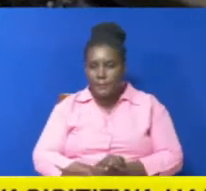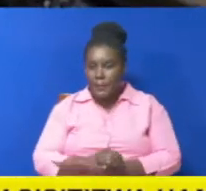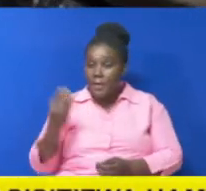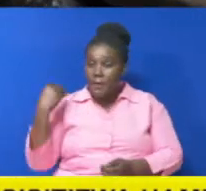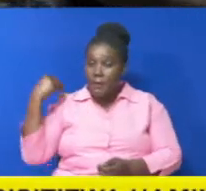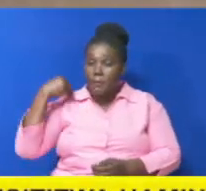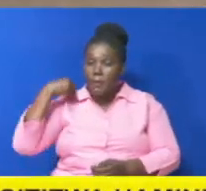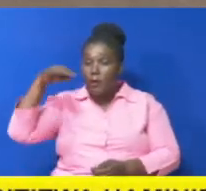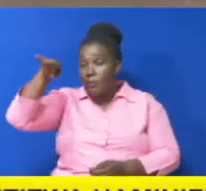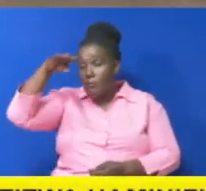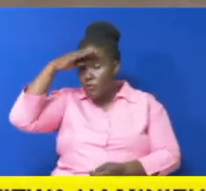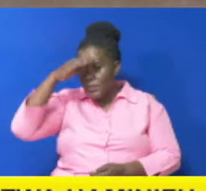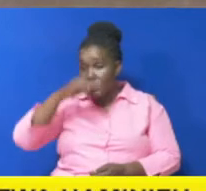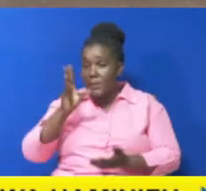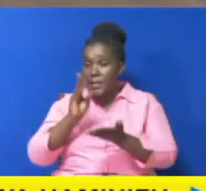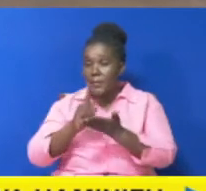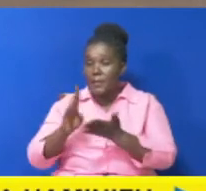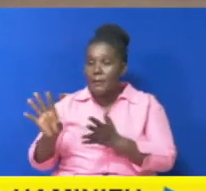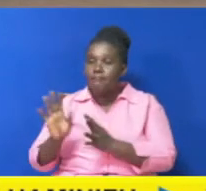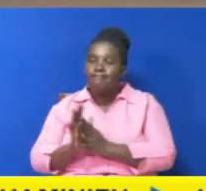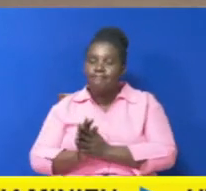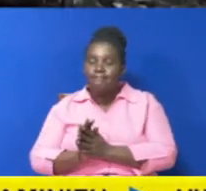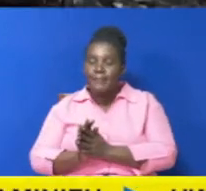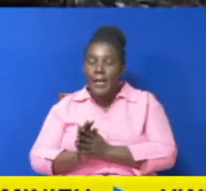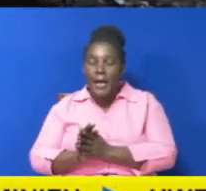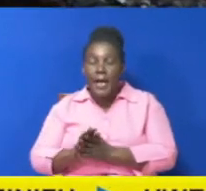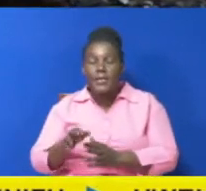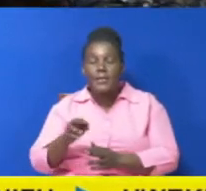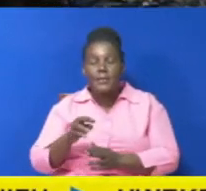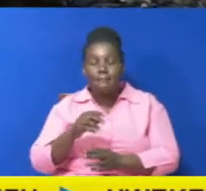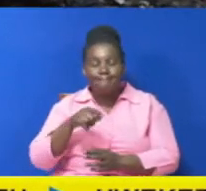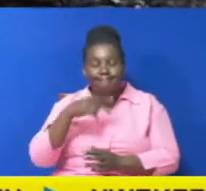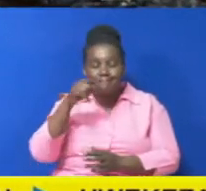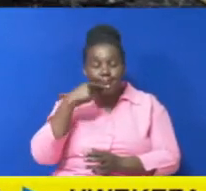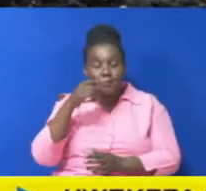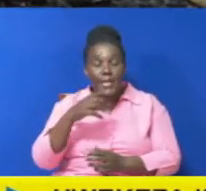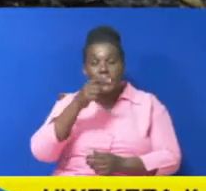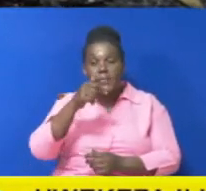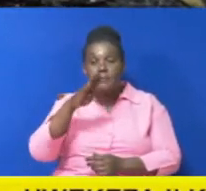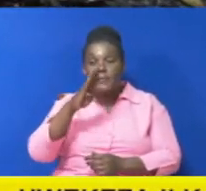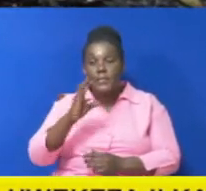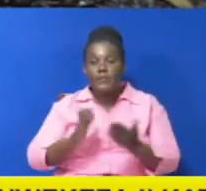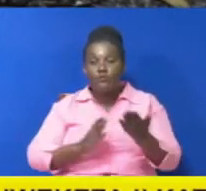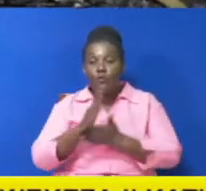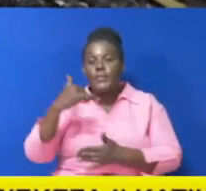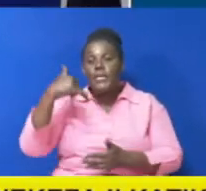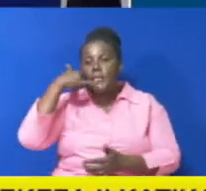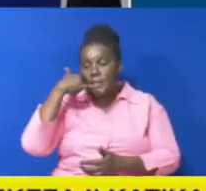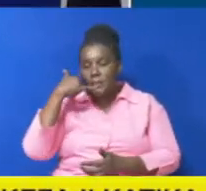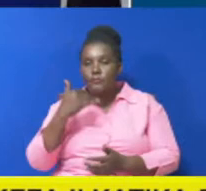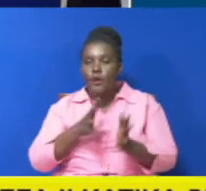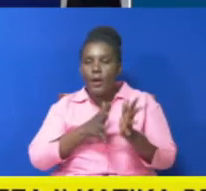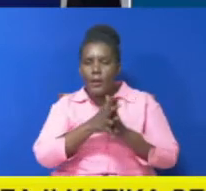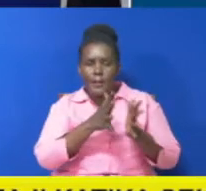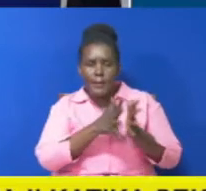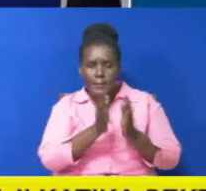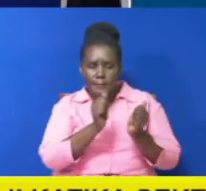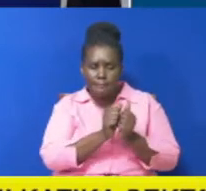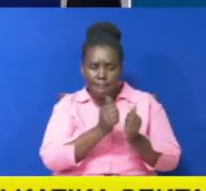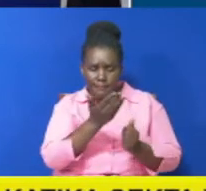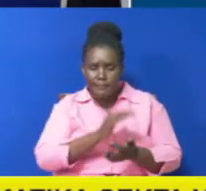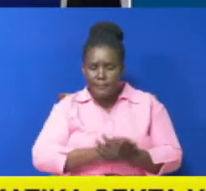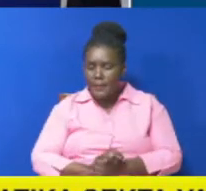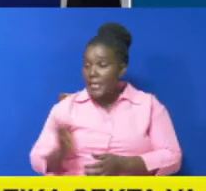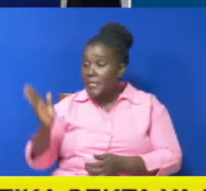kanda maalum ya Dar es Salaam, akizungumza na TBC kwa njia ya simu, analifafanua swala hili. Siku ile ile